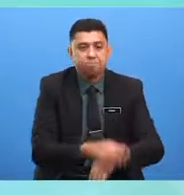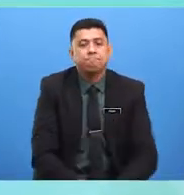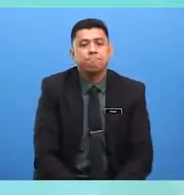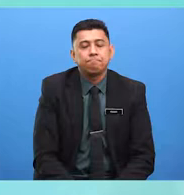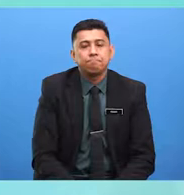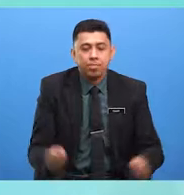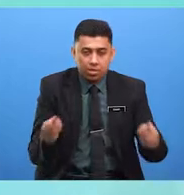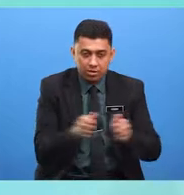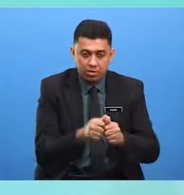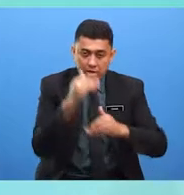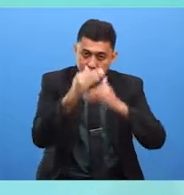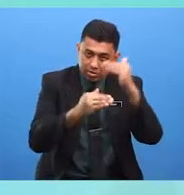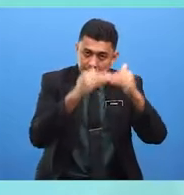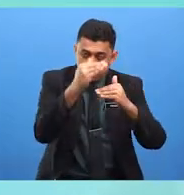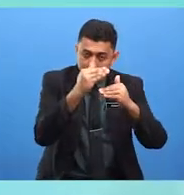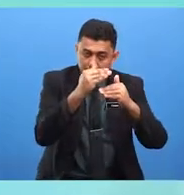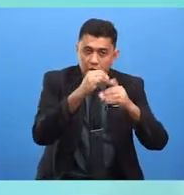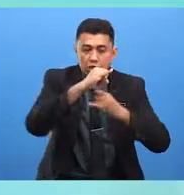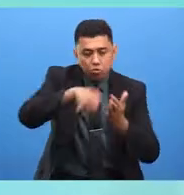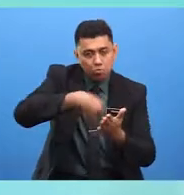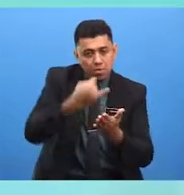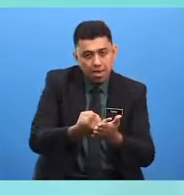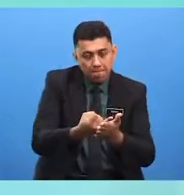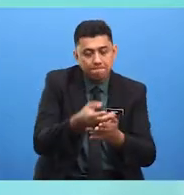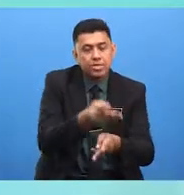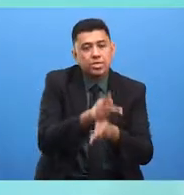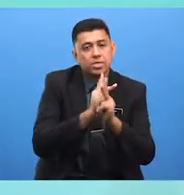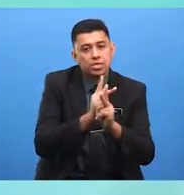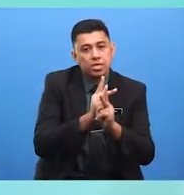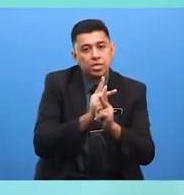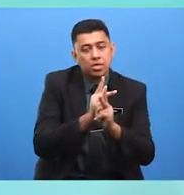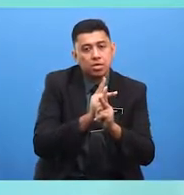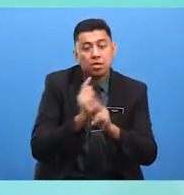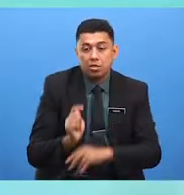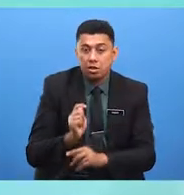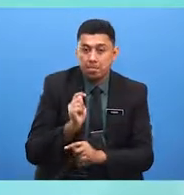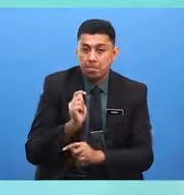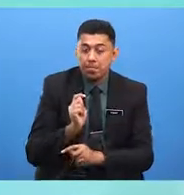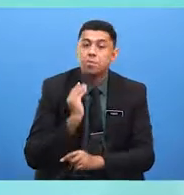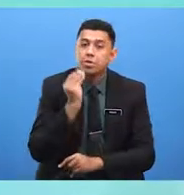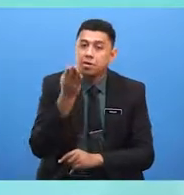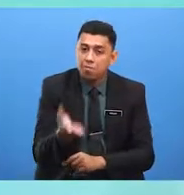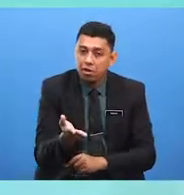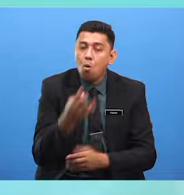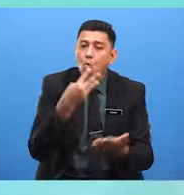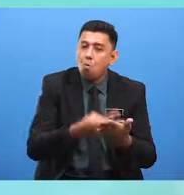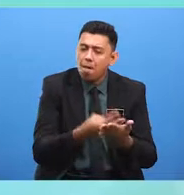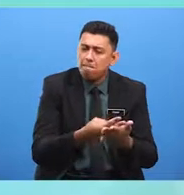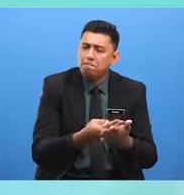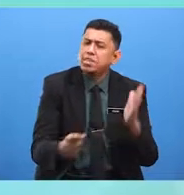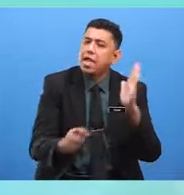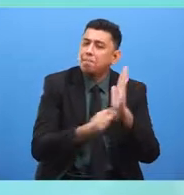Hai dengan meningkatnya jumlah pinjaman tadi penawaran uang dalam pasaran akan bertambah